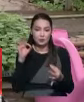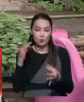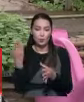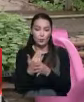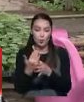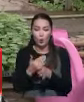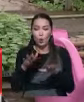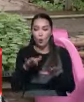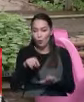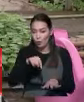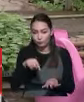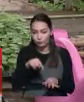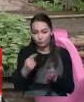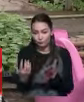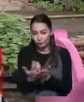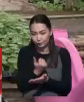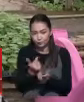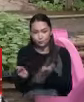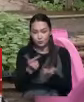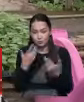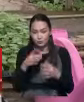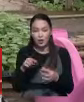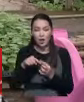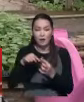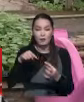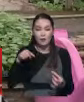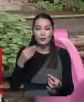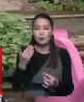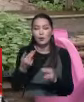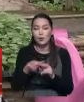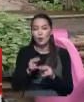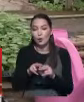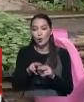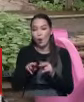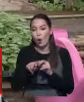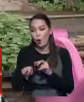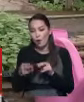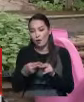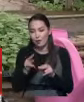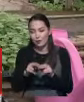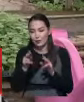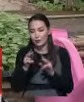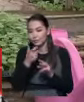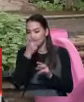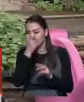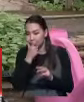орынды дайындап алған соң, тамырдан өсіп шыққан сабақты зақымдамай,